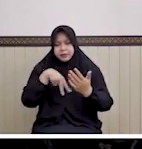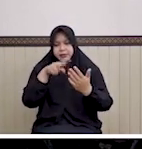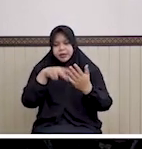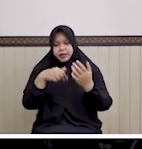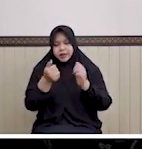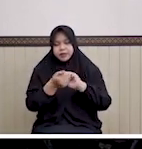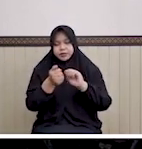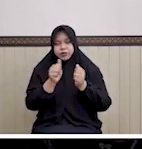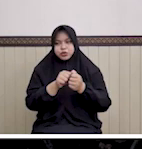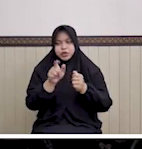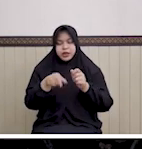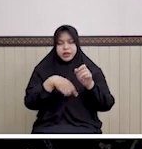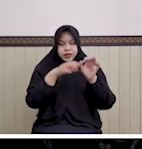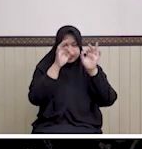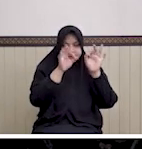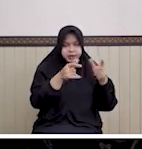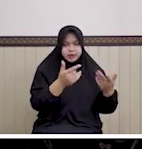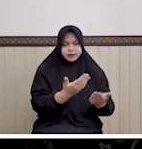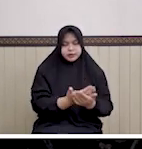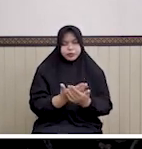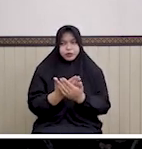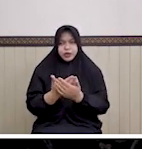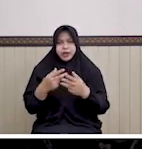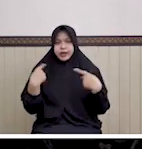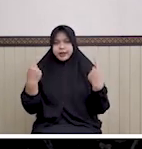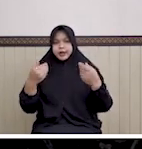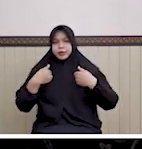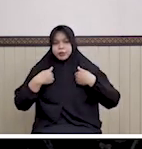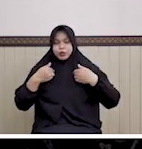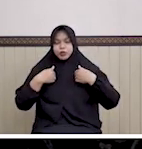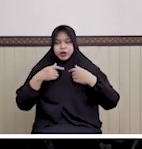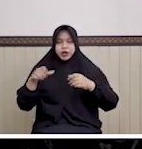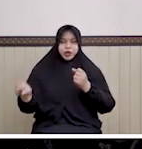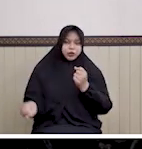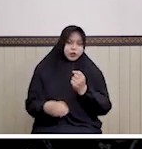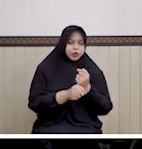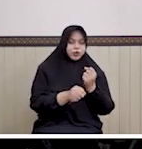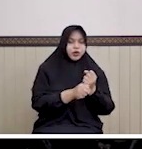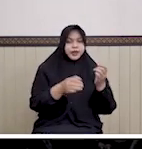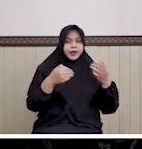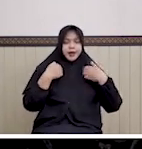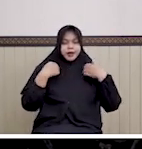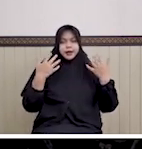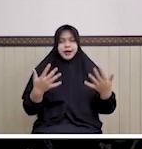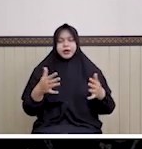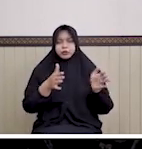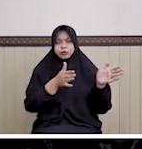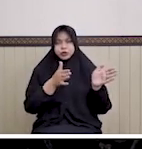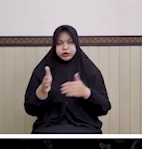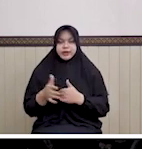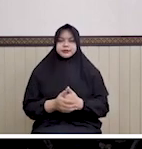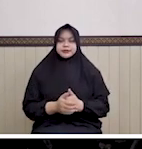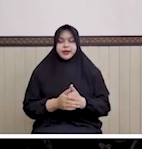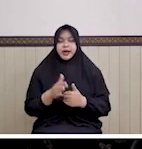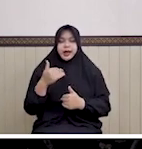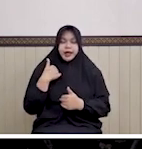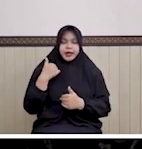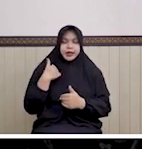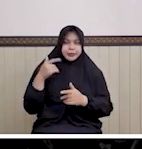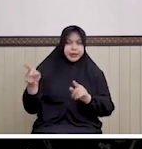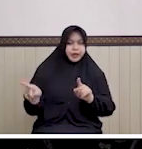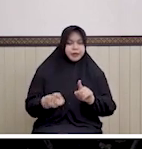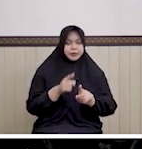dari saksinya dari bukti yang kita punya dari dukungan yang ada begitu kemudian ada